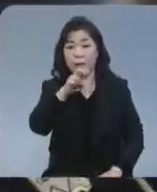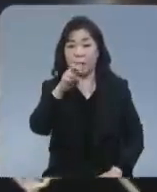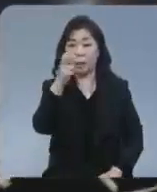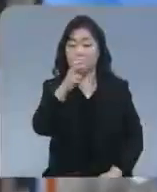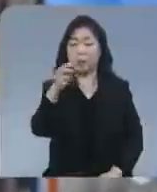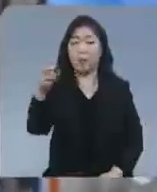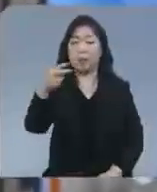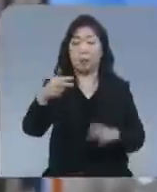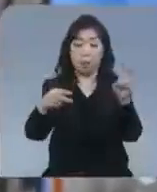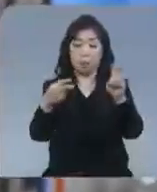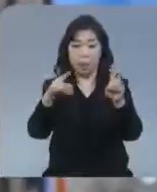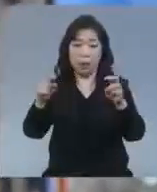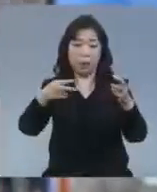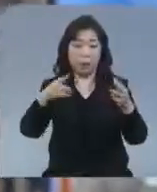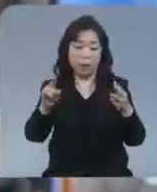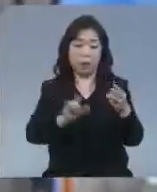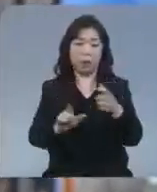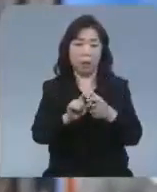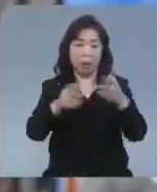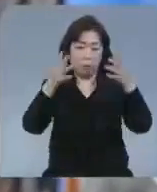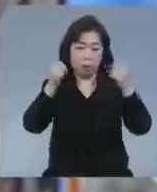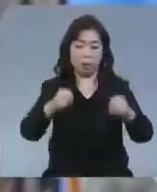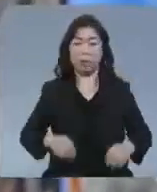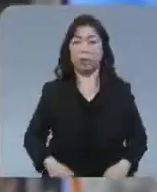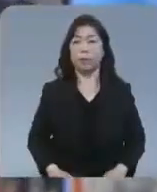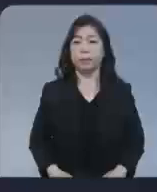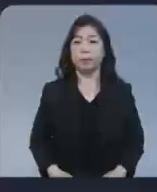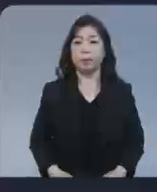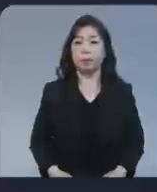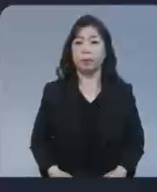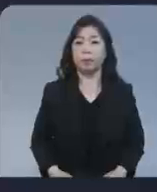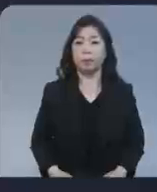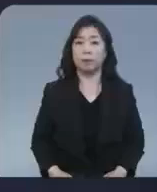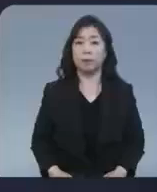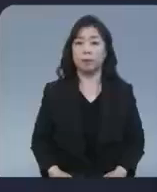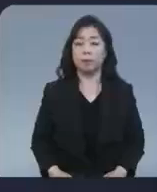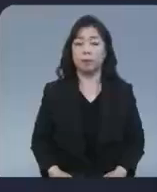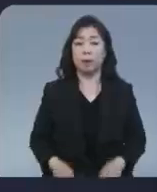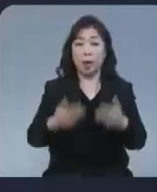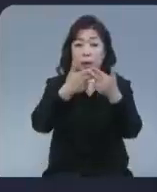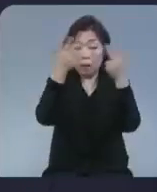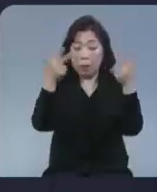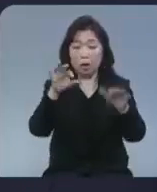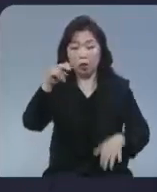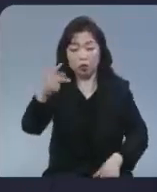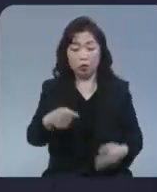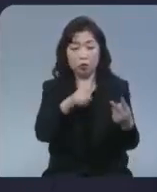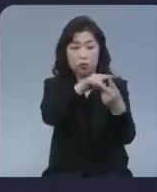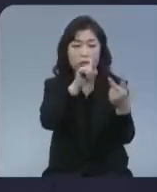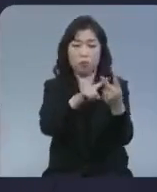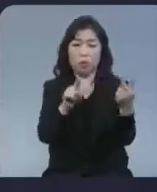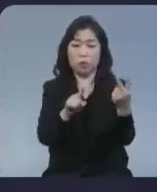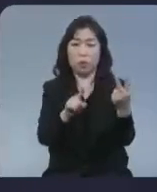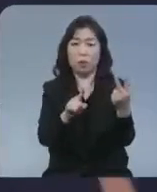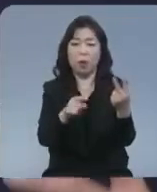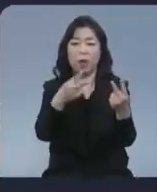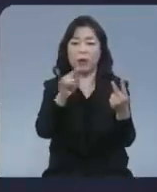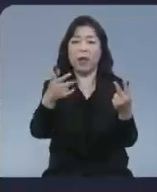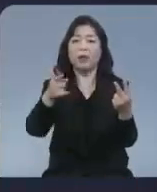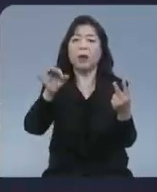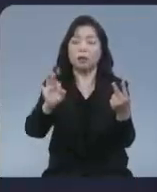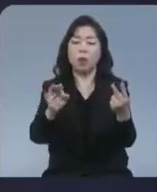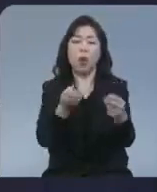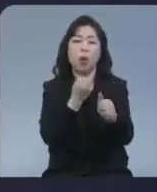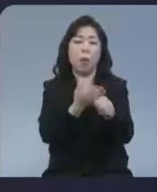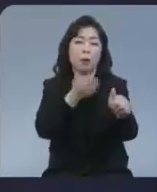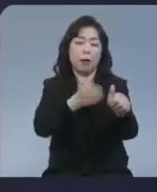比高达 23% 以上，尤其是20至39岁人群的意向备受关注。李在